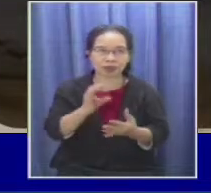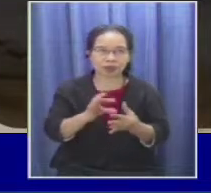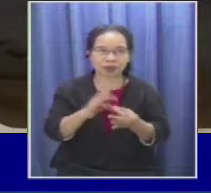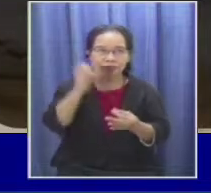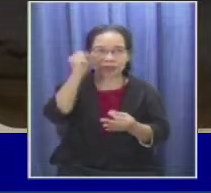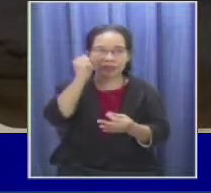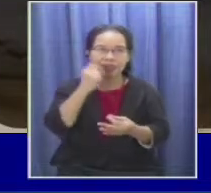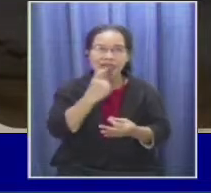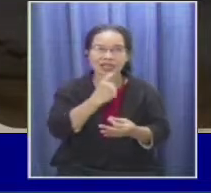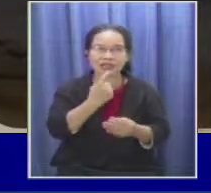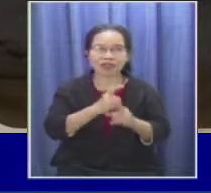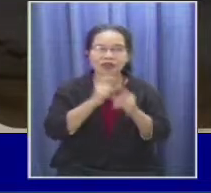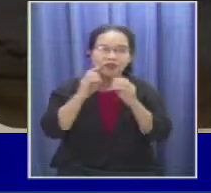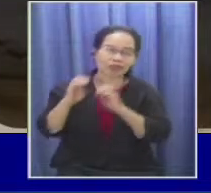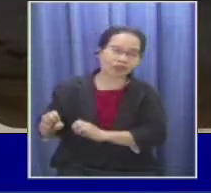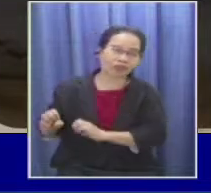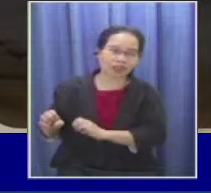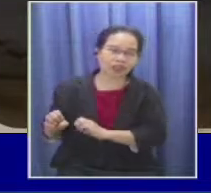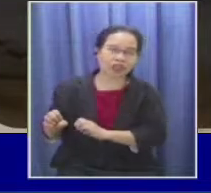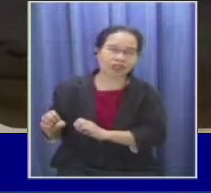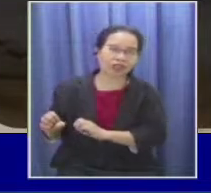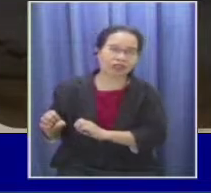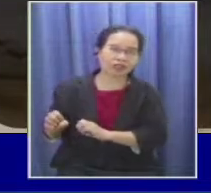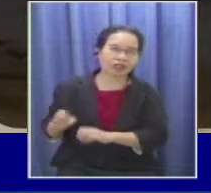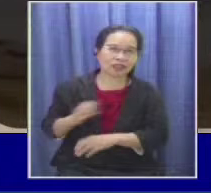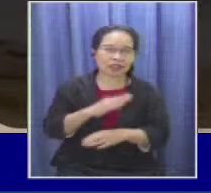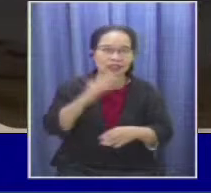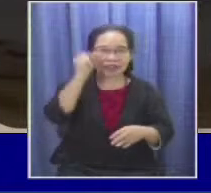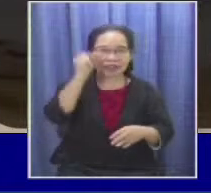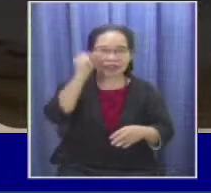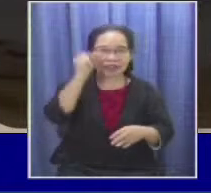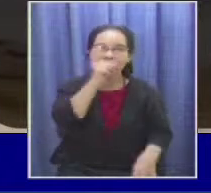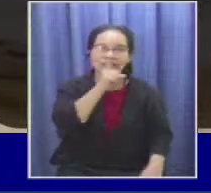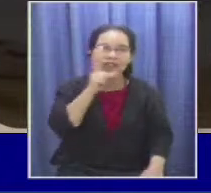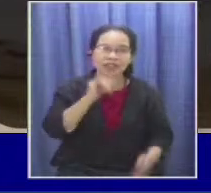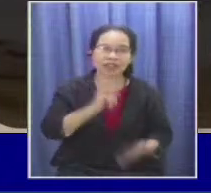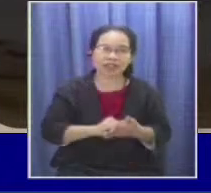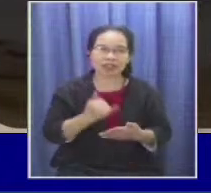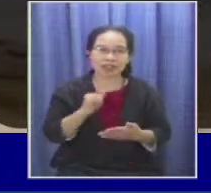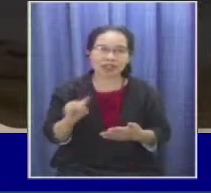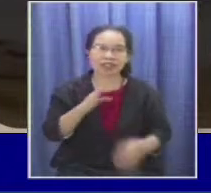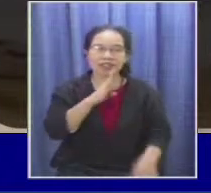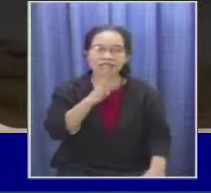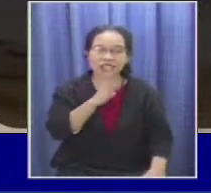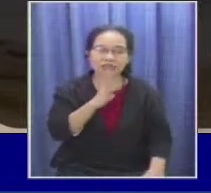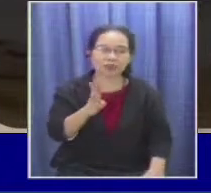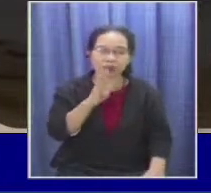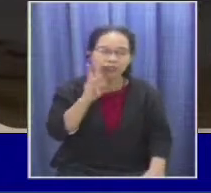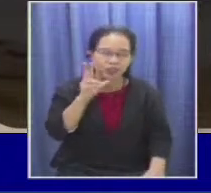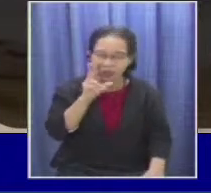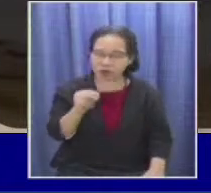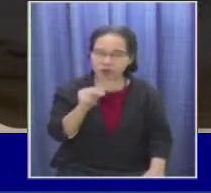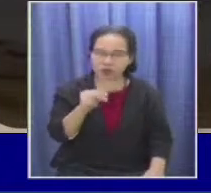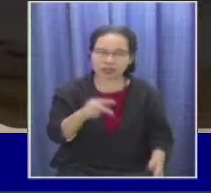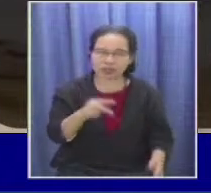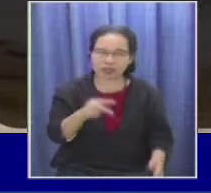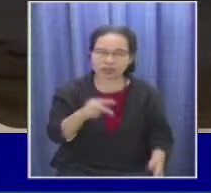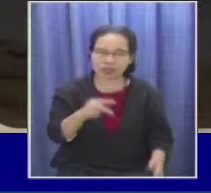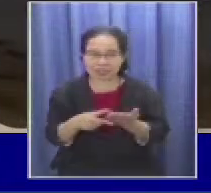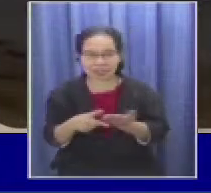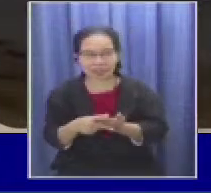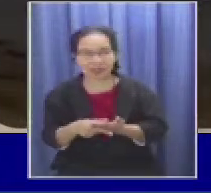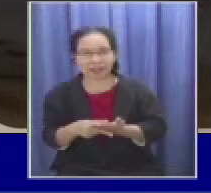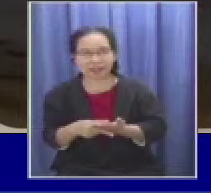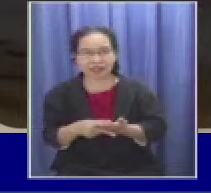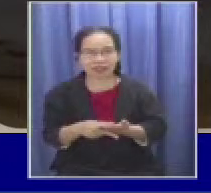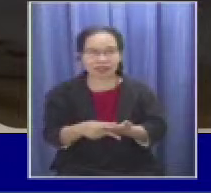kwa na wopase wo hunu napa no manu nyine tɛkyerɛ ma efiri bɔne mu ne nano na